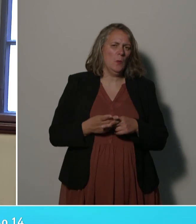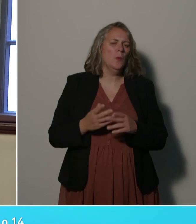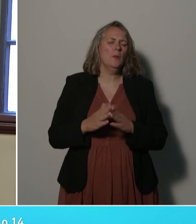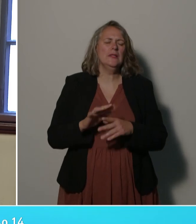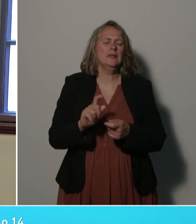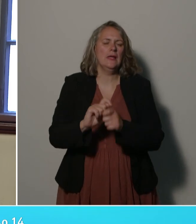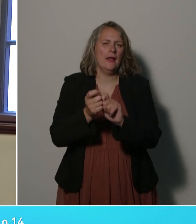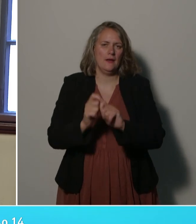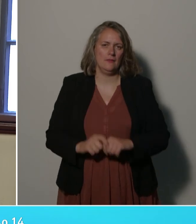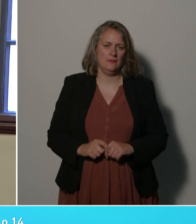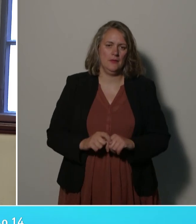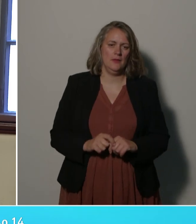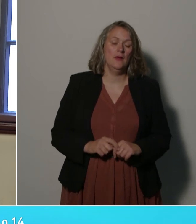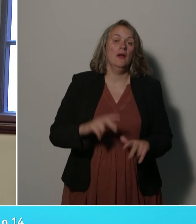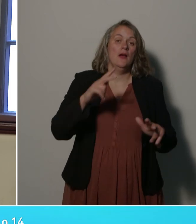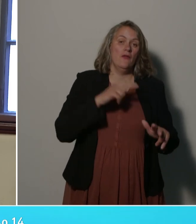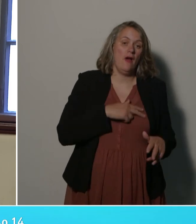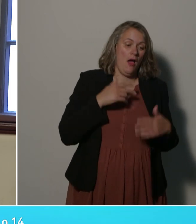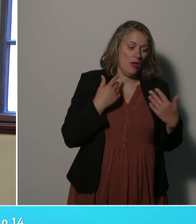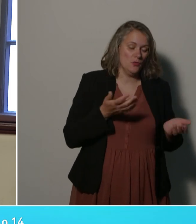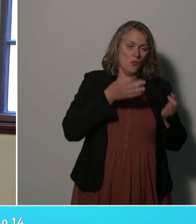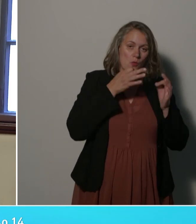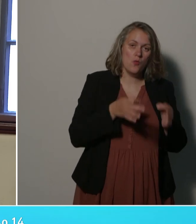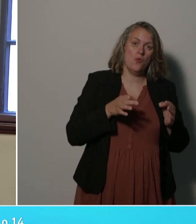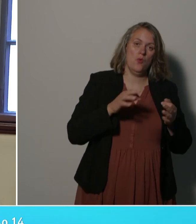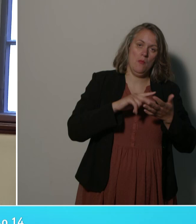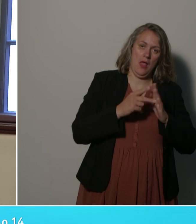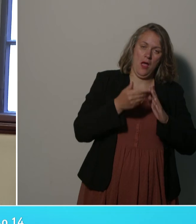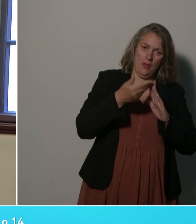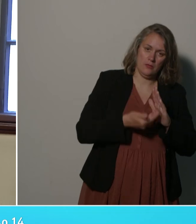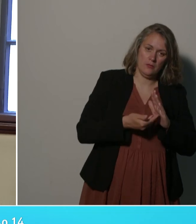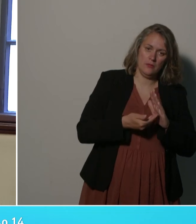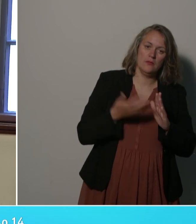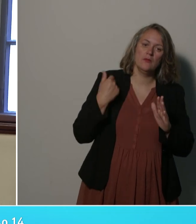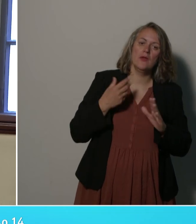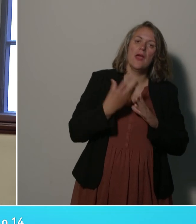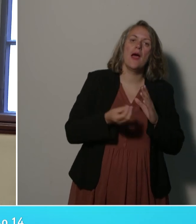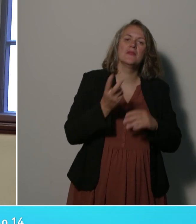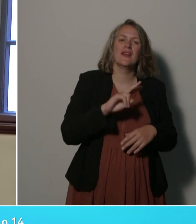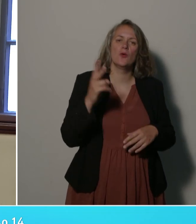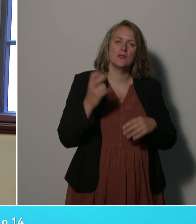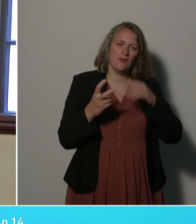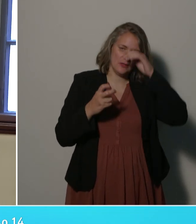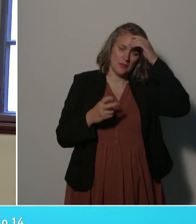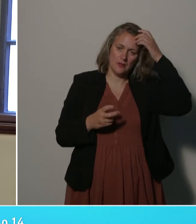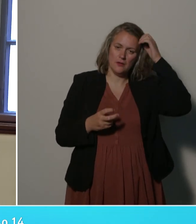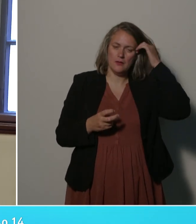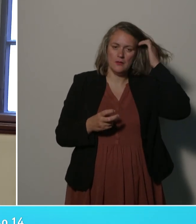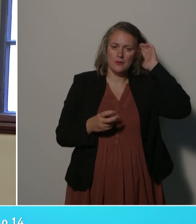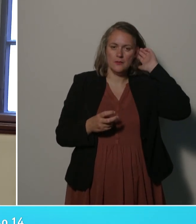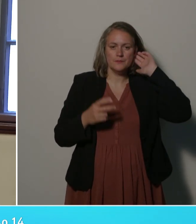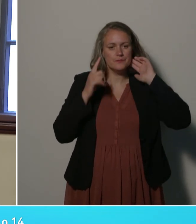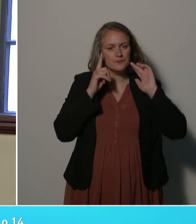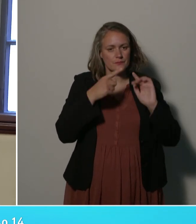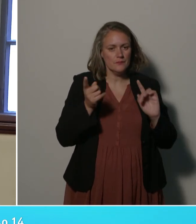Wenn dann ein konkretes Vorhaben, wie dieses das erste Mal vorgestellt wird, das war im Herbst 2020 Und dann sieht man alle noch die schönen